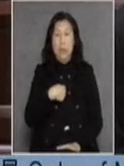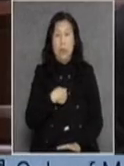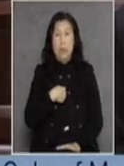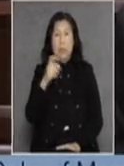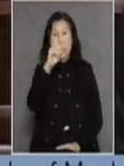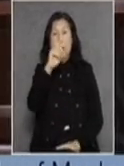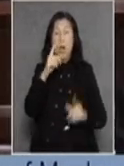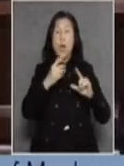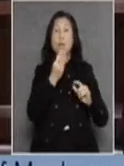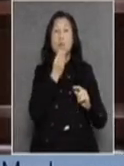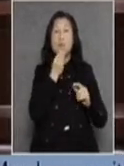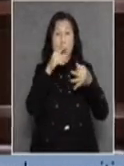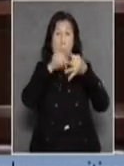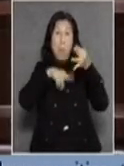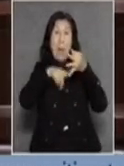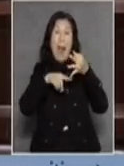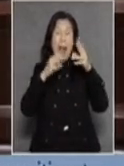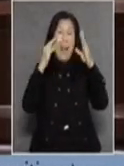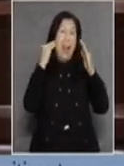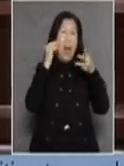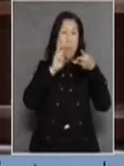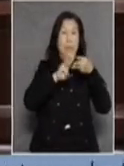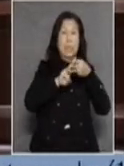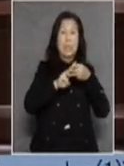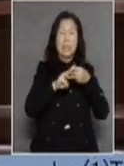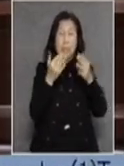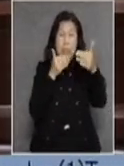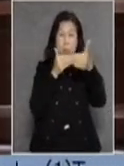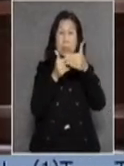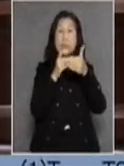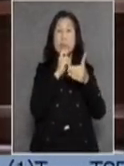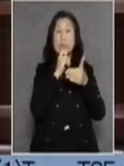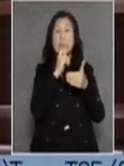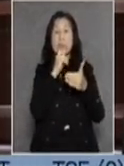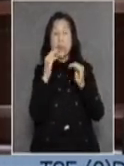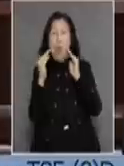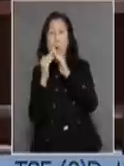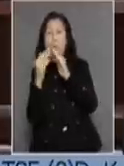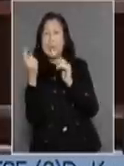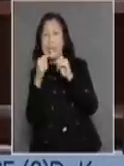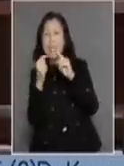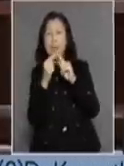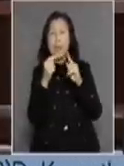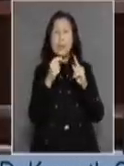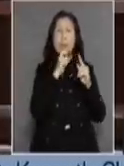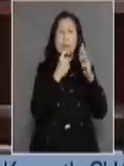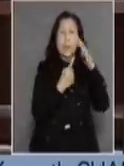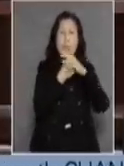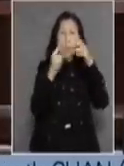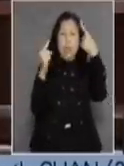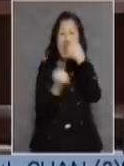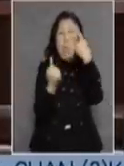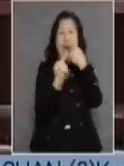東區的匯景花園為例，最近有些街坊跟我說已經有單位是破了10000元一